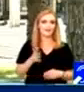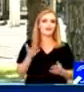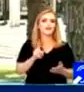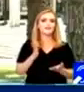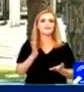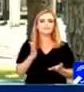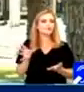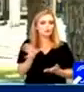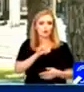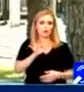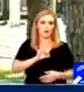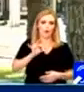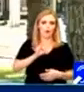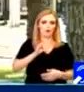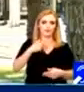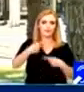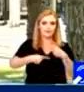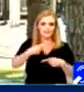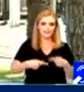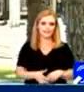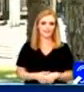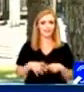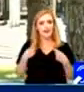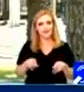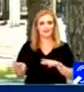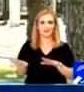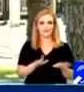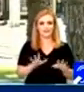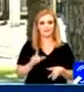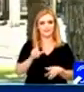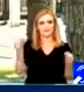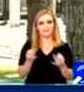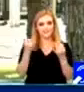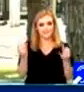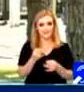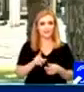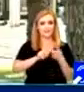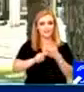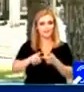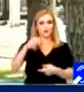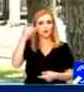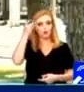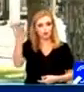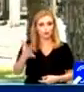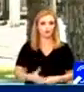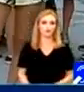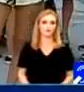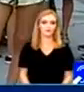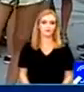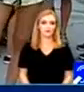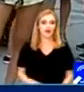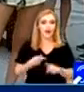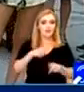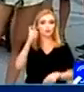naționale ale Republicii Moldova și alte activități ce țin de cultura și originile noastre.